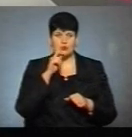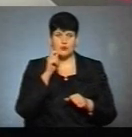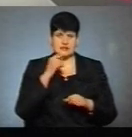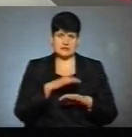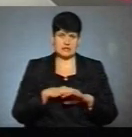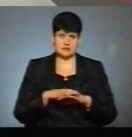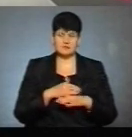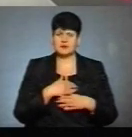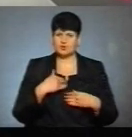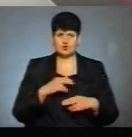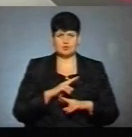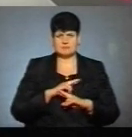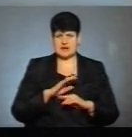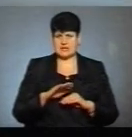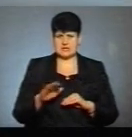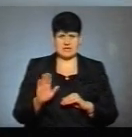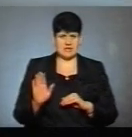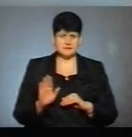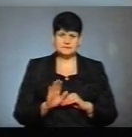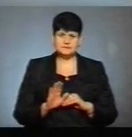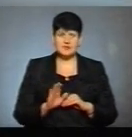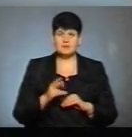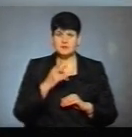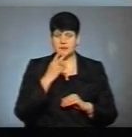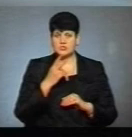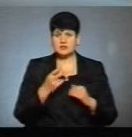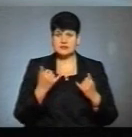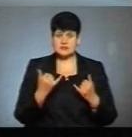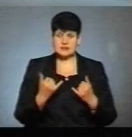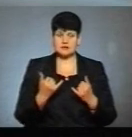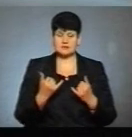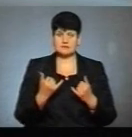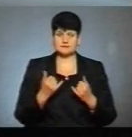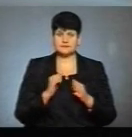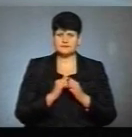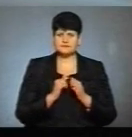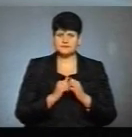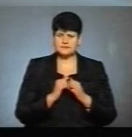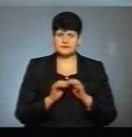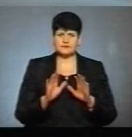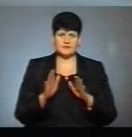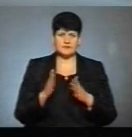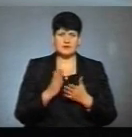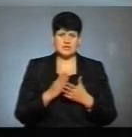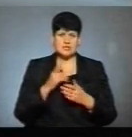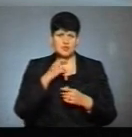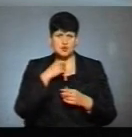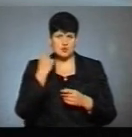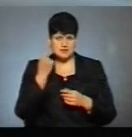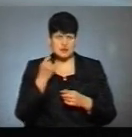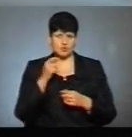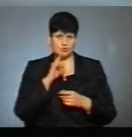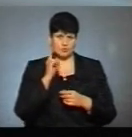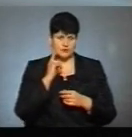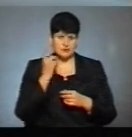не хочемо смерті дітей. Як ви бачите, зараз участилися випадки суїциду серед молоді.